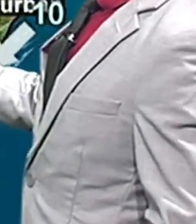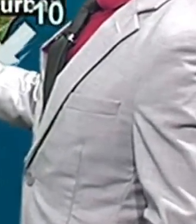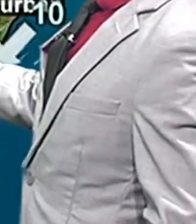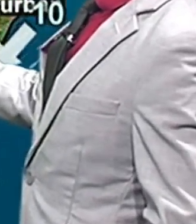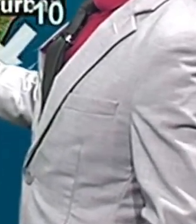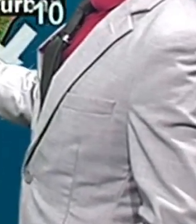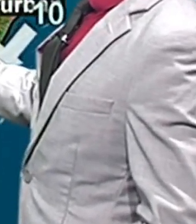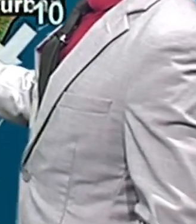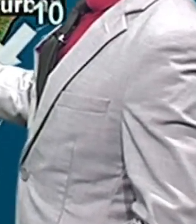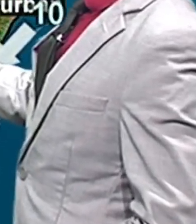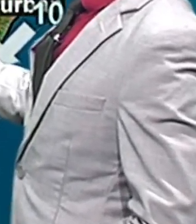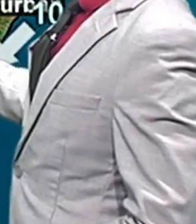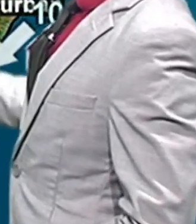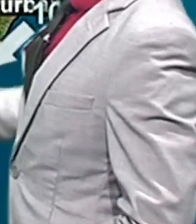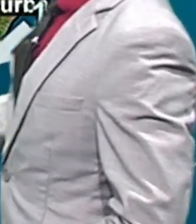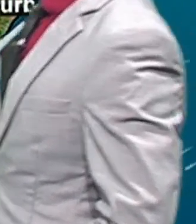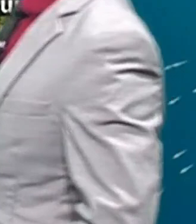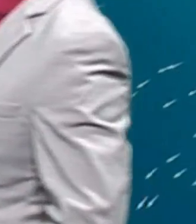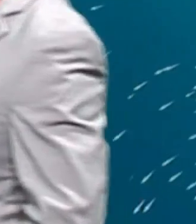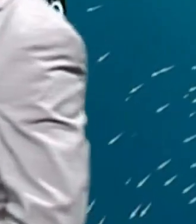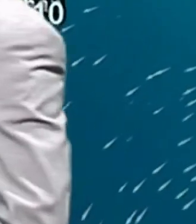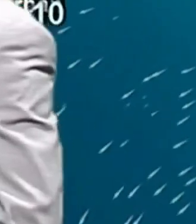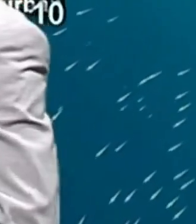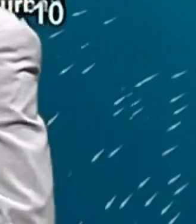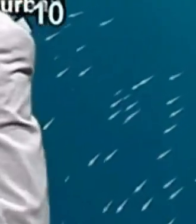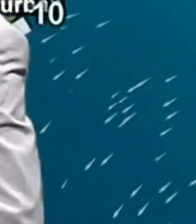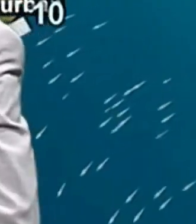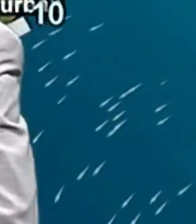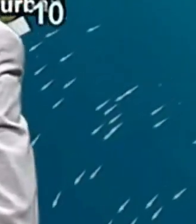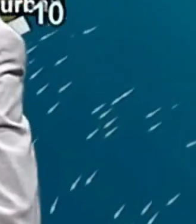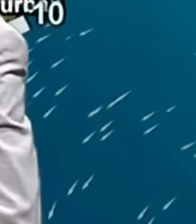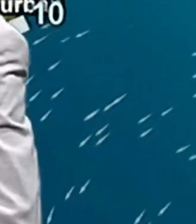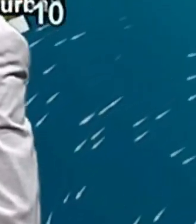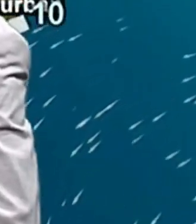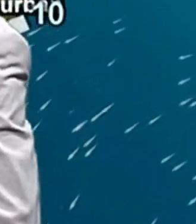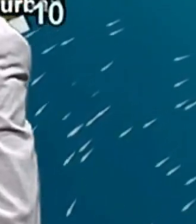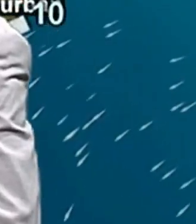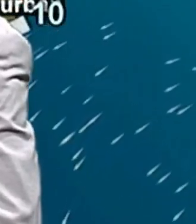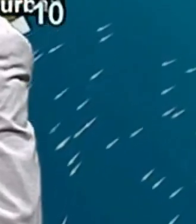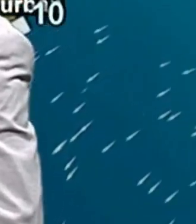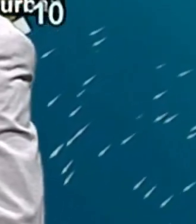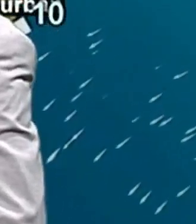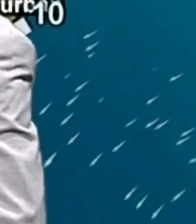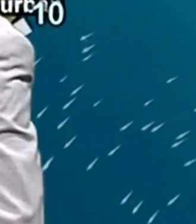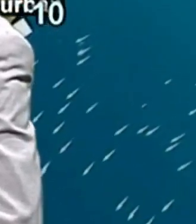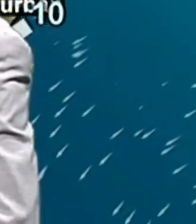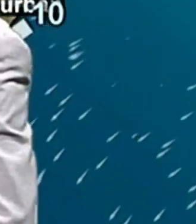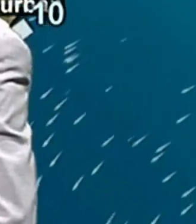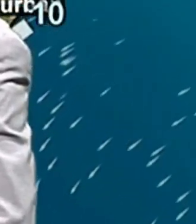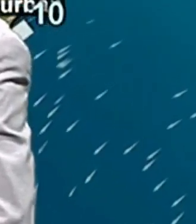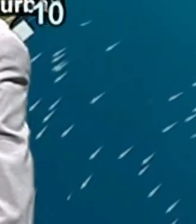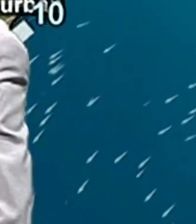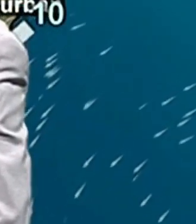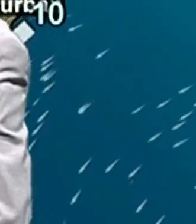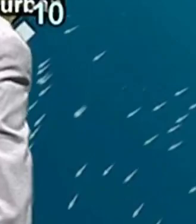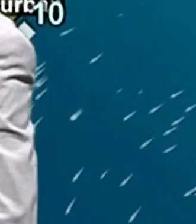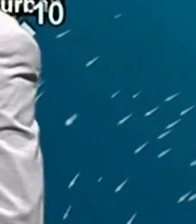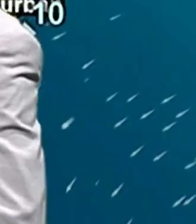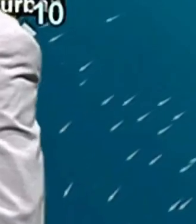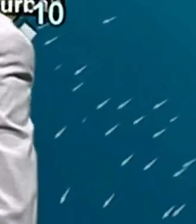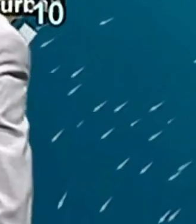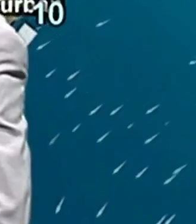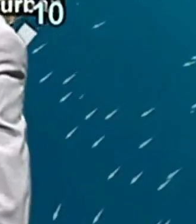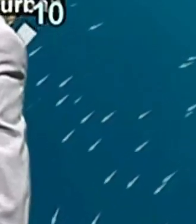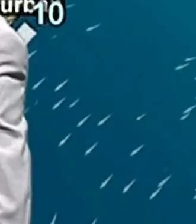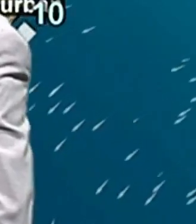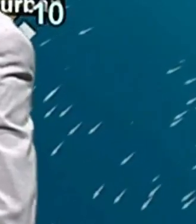kwa go la Free State le gona ka North West e fela re lebetse gona ka kwa go la Motsekapa dikgonagelo tša dipula ka diperesente tše 30 di tla fetoga go ya go tše 30 re lebetse